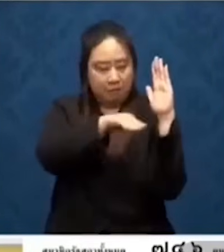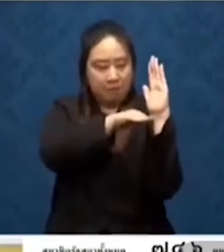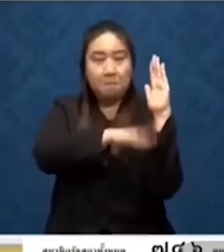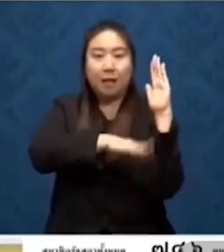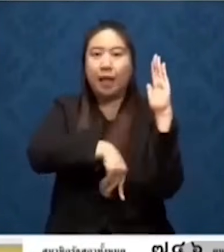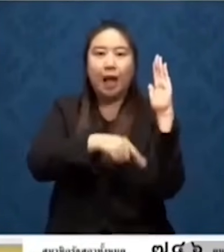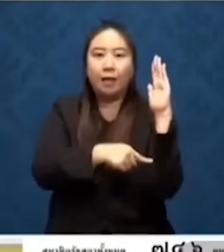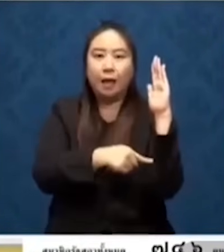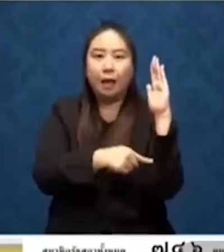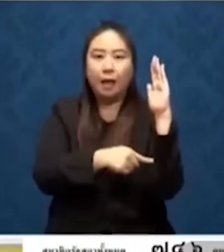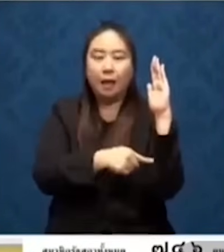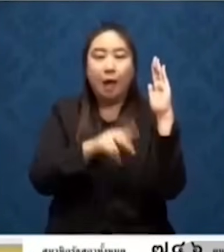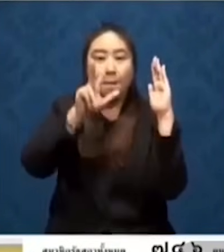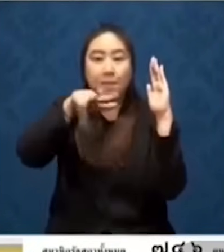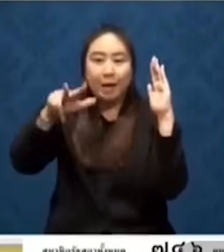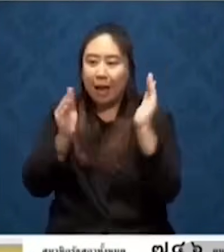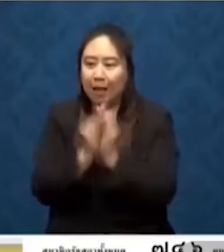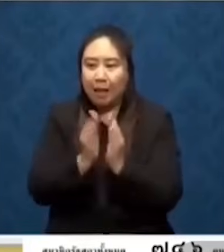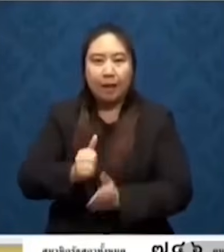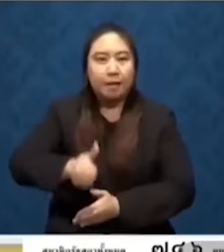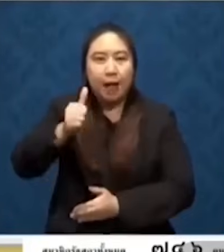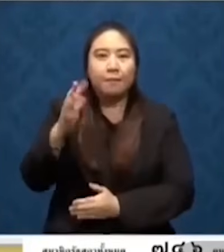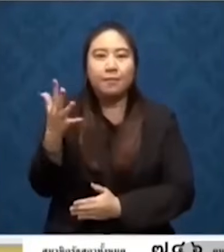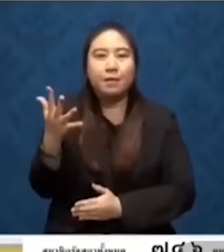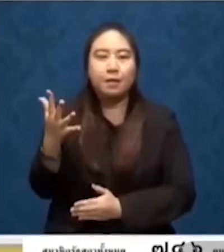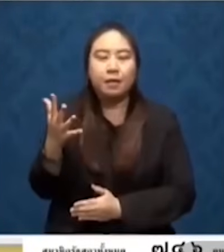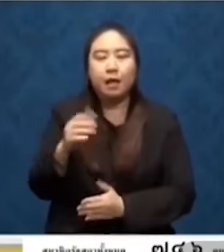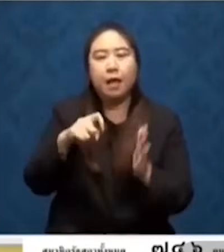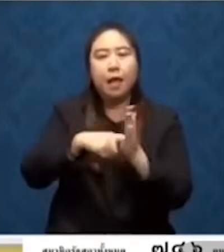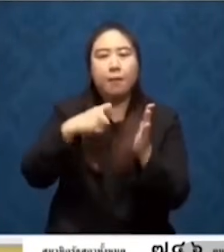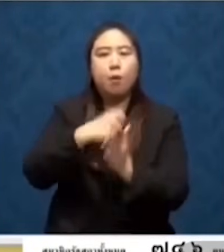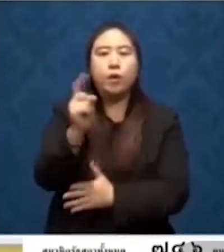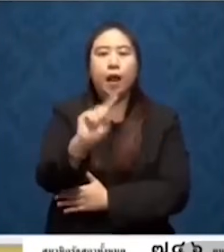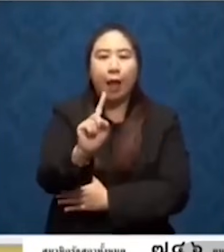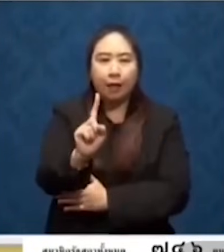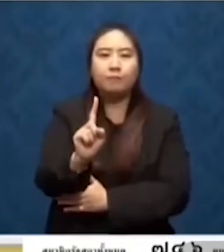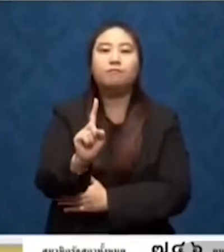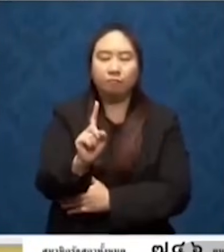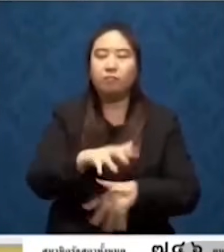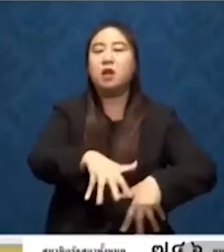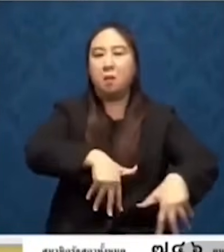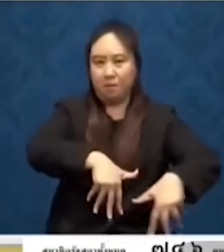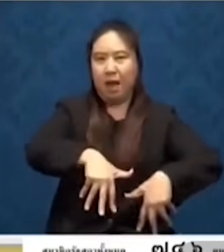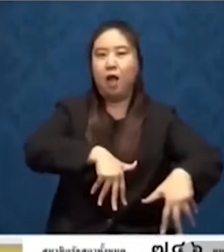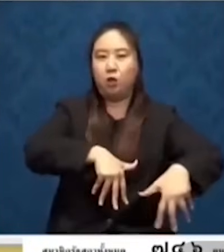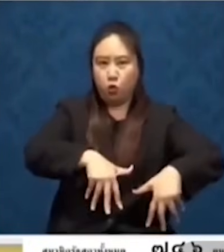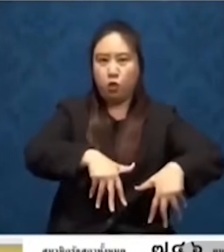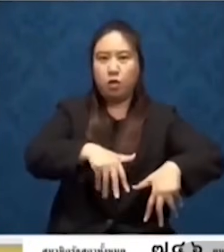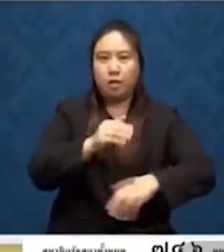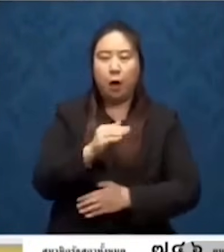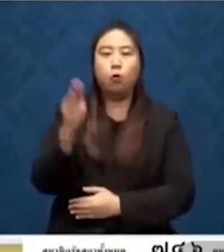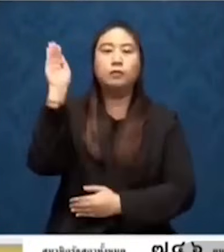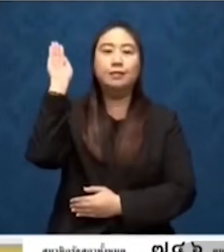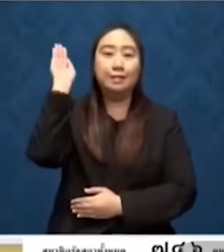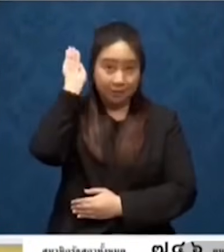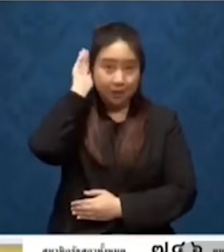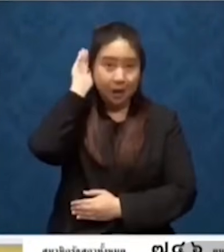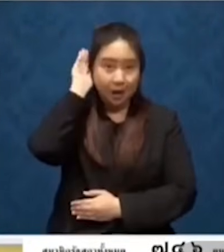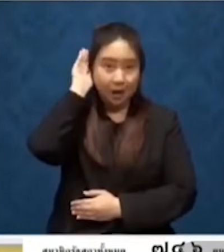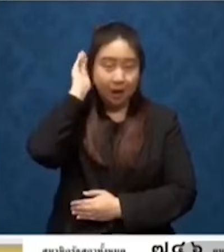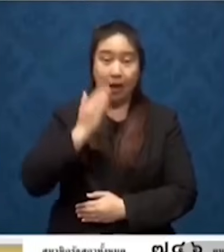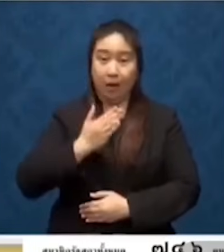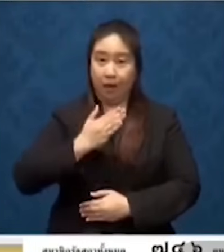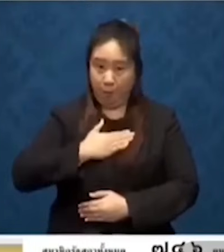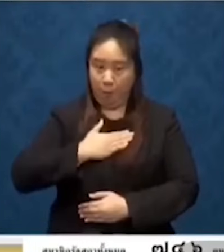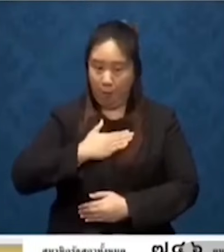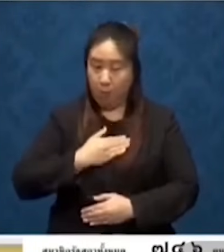ใต้เหตุผลส่วนหนึ่งก็มาจากประชาชนเชื่อสิ่งที่กระผมและพว